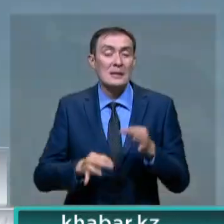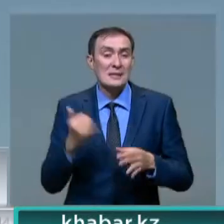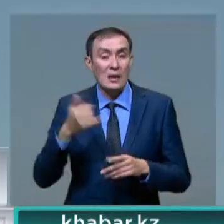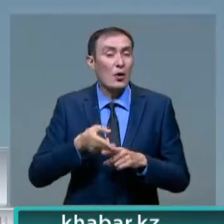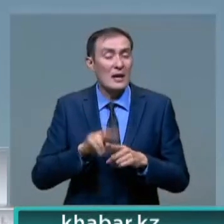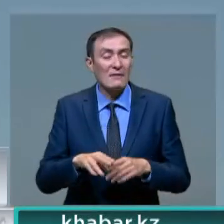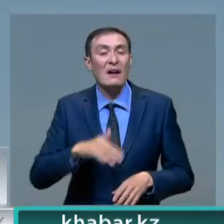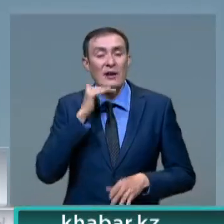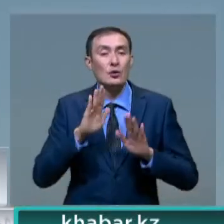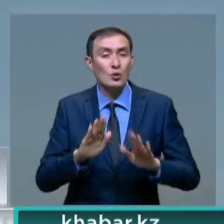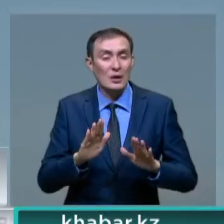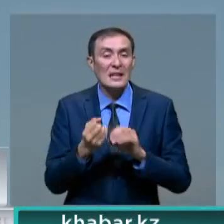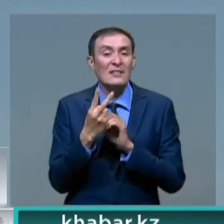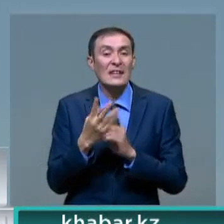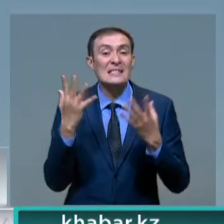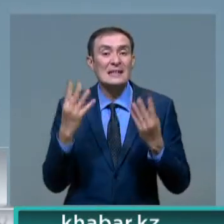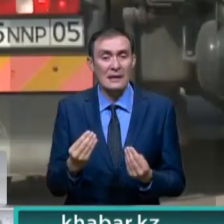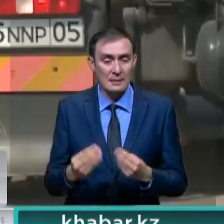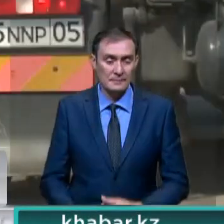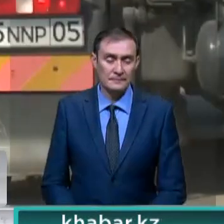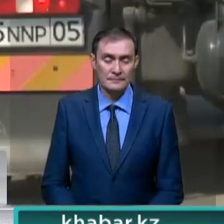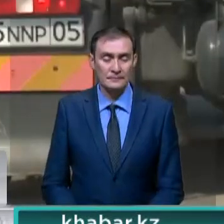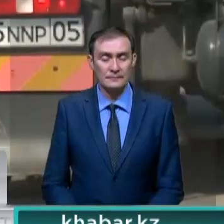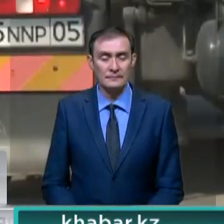однако этого хватит максимум на 12 дней.